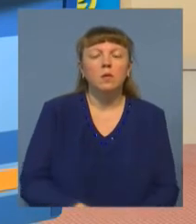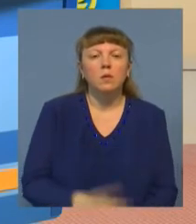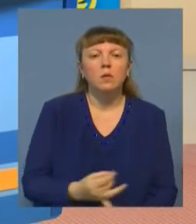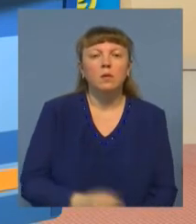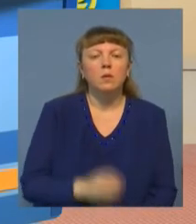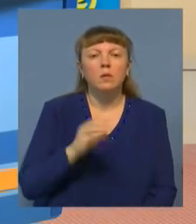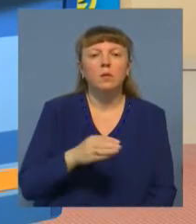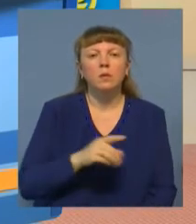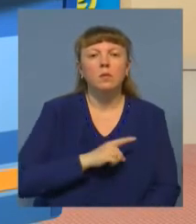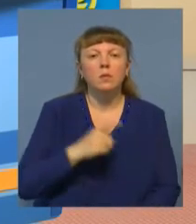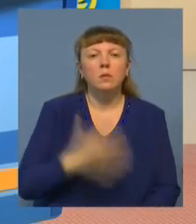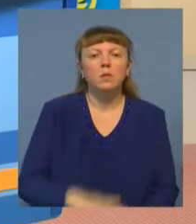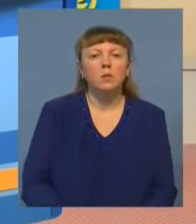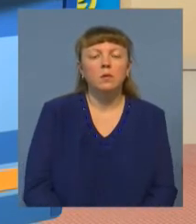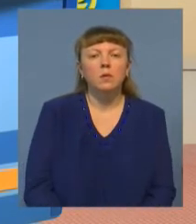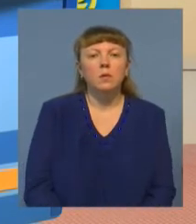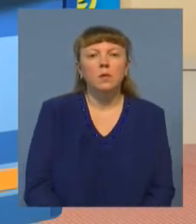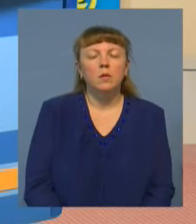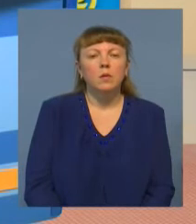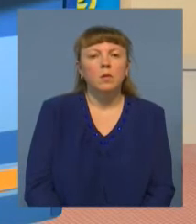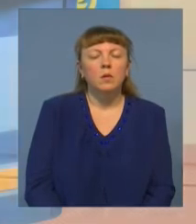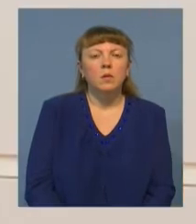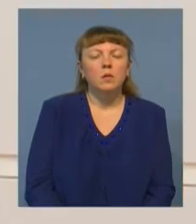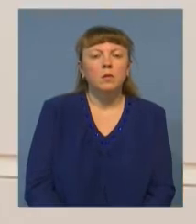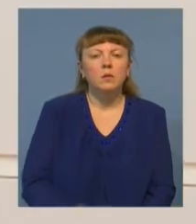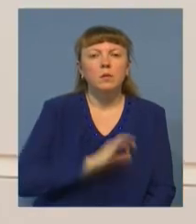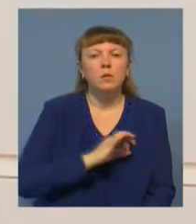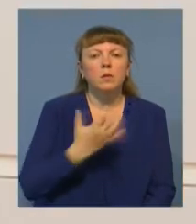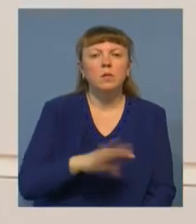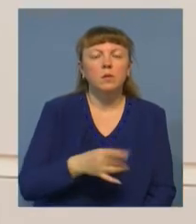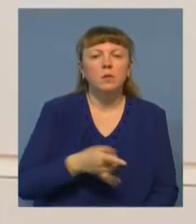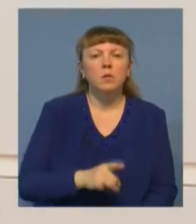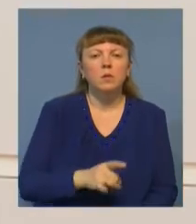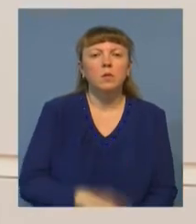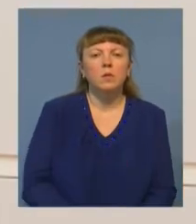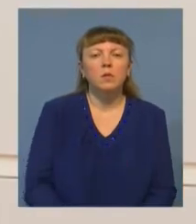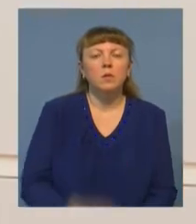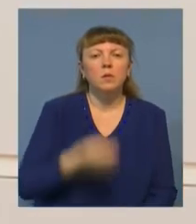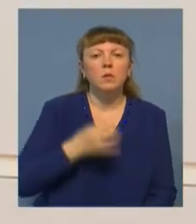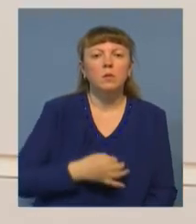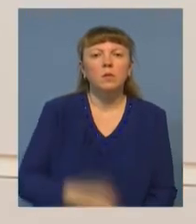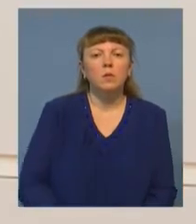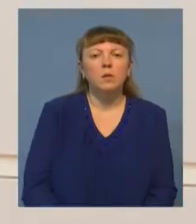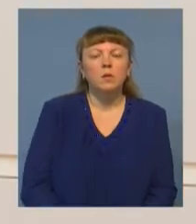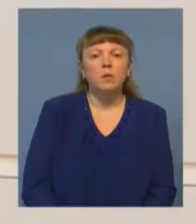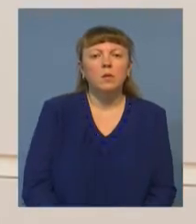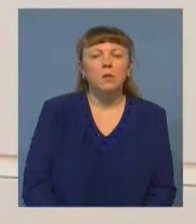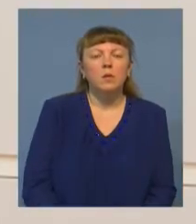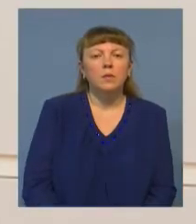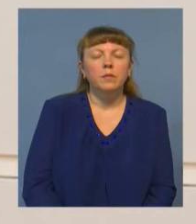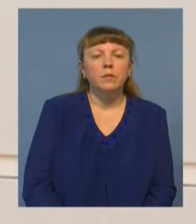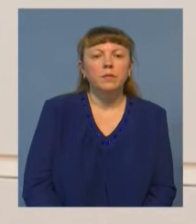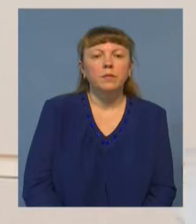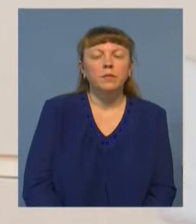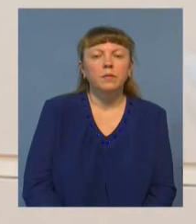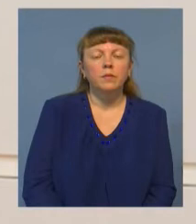факт смерти, факт рождения, юридический факт рождения, усыновления. Вот